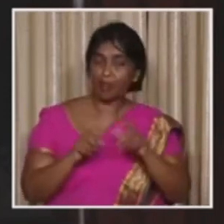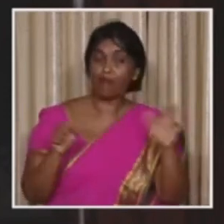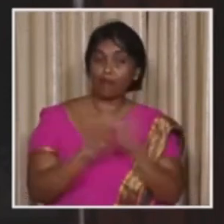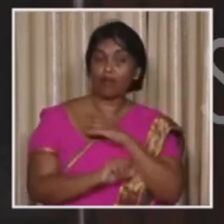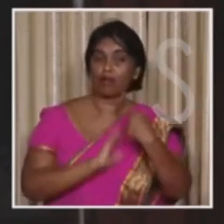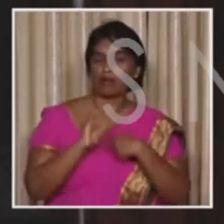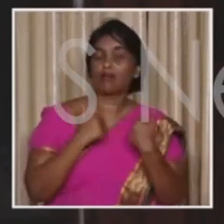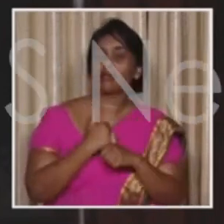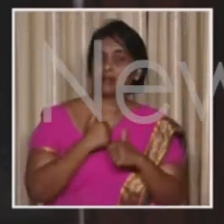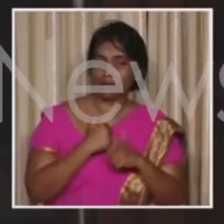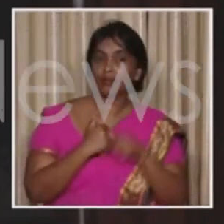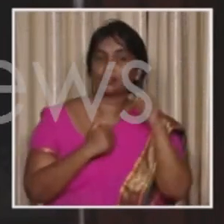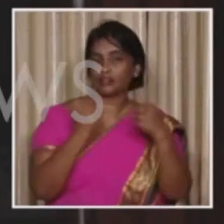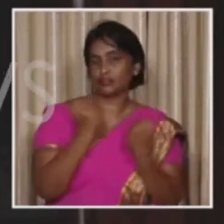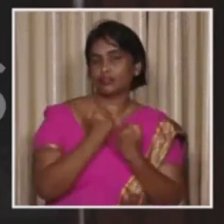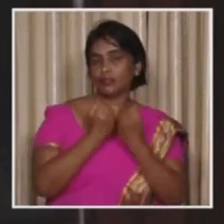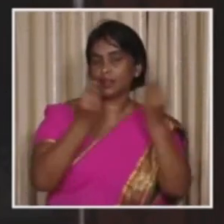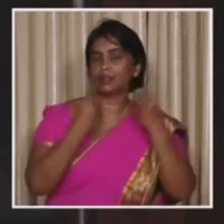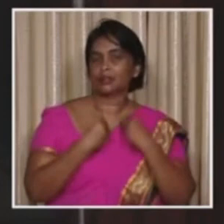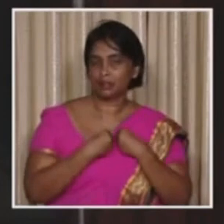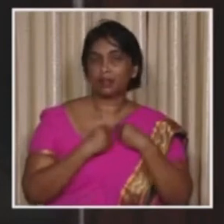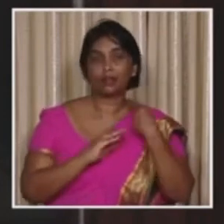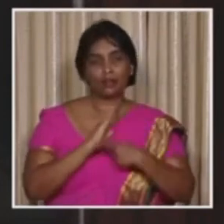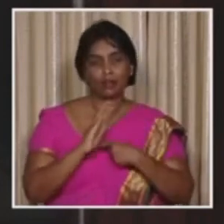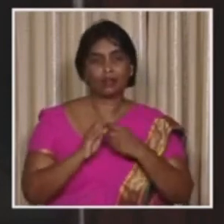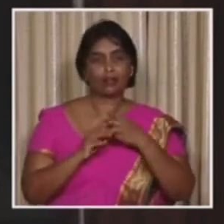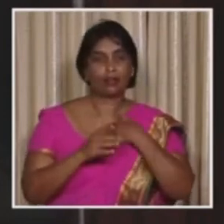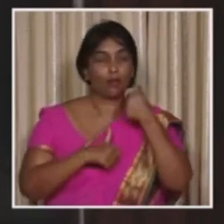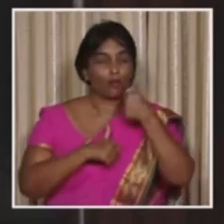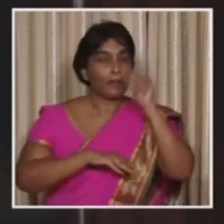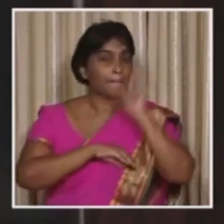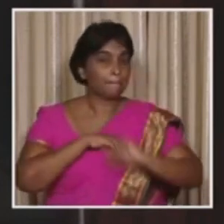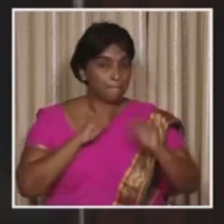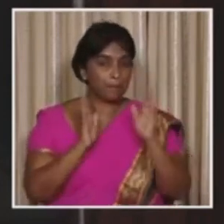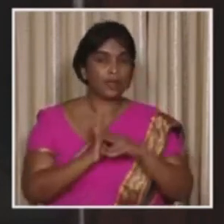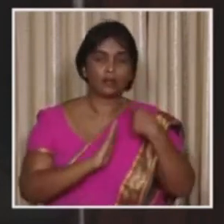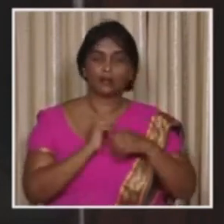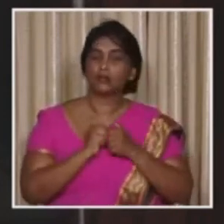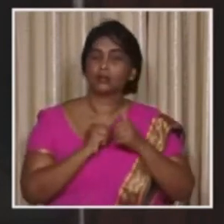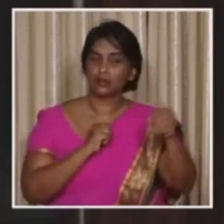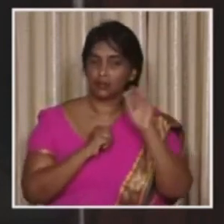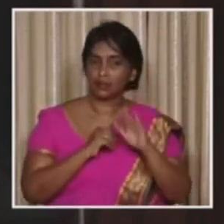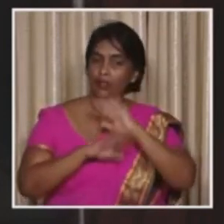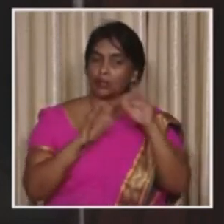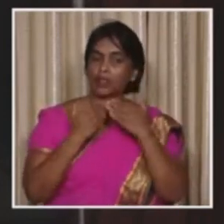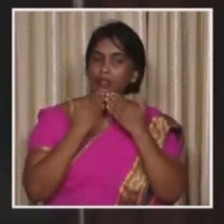රටක් නිර්මාණය කරන්න ඔවුන්ගේ සහයෝගය ලබා දෙන්න. මේ රටේ ස්ට්‍රැටජික් ප්ලෑන් එකක් එක්ක මේ රට ඉස්සරහට අරන් යන්න. සියලු දෙනාටම සුති.